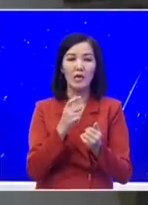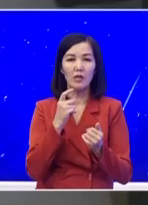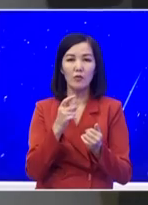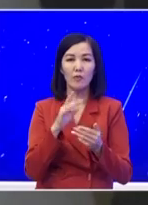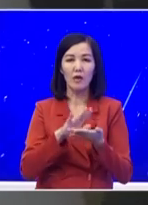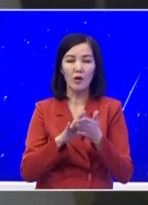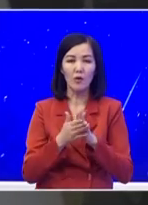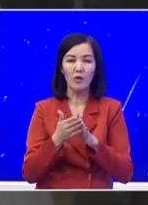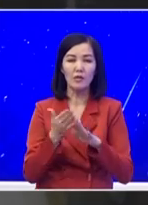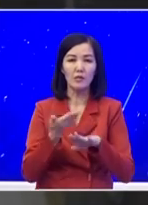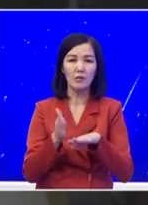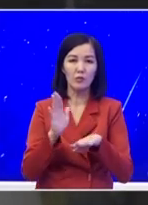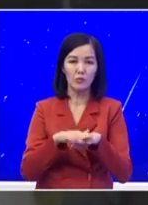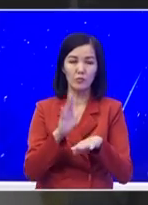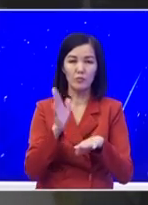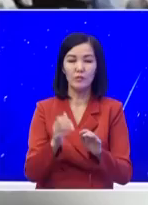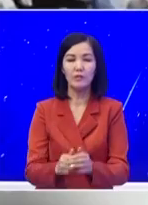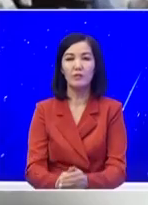ауыр соққа әкелетінін айтады.